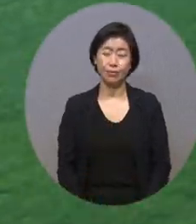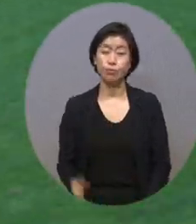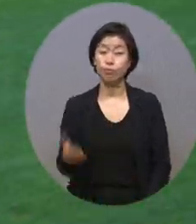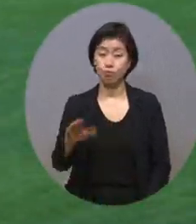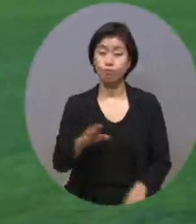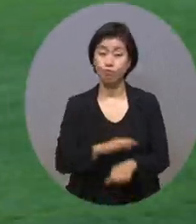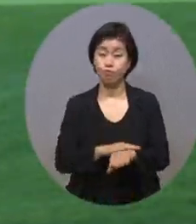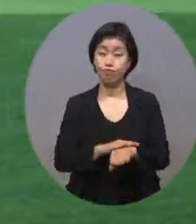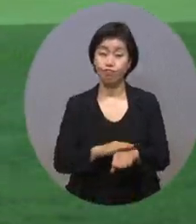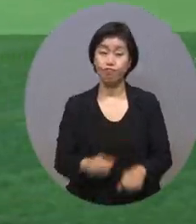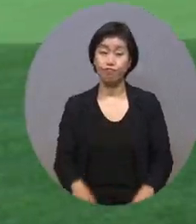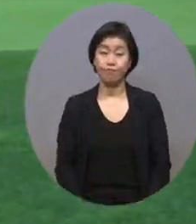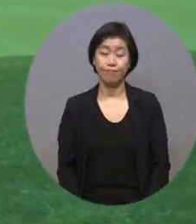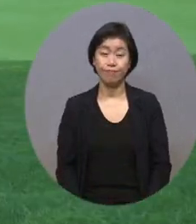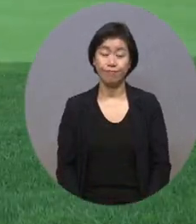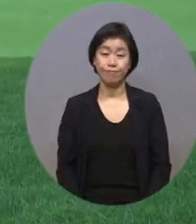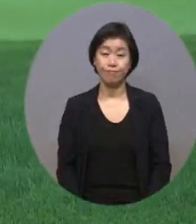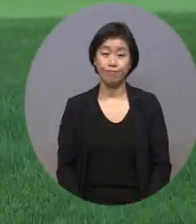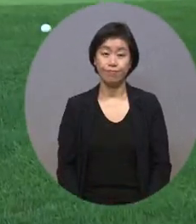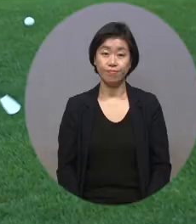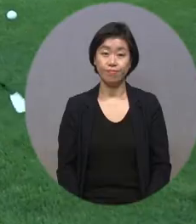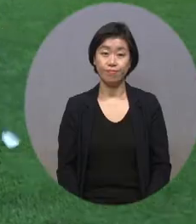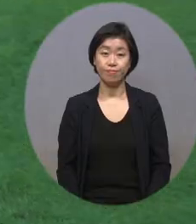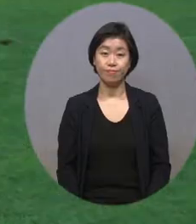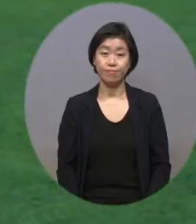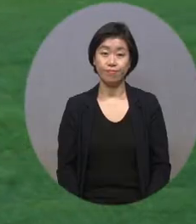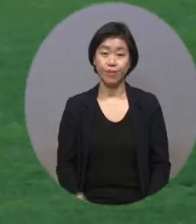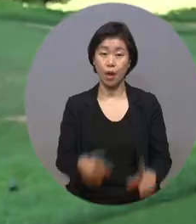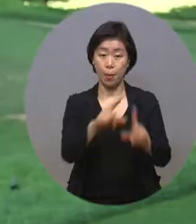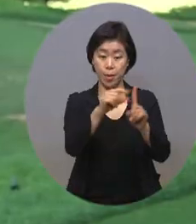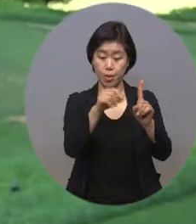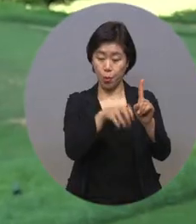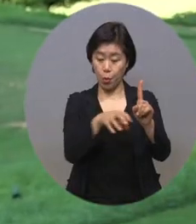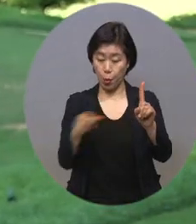나이스 원. 오 좋아. 오 은수야 버디 할 수 있을 것 같아.